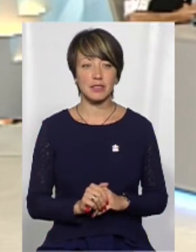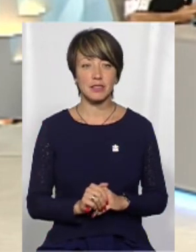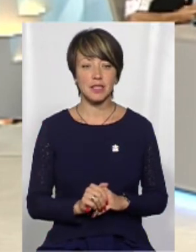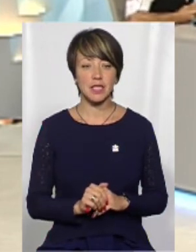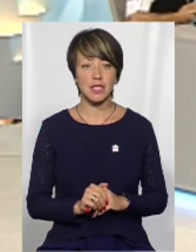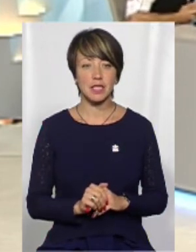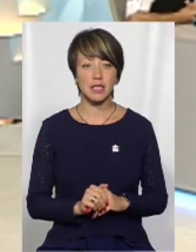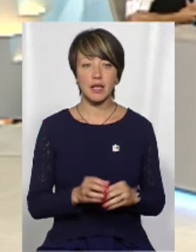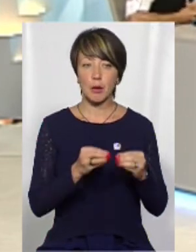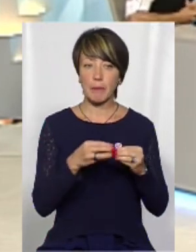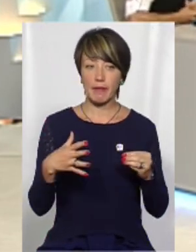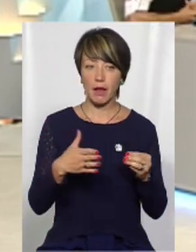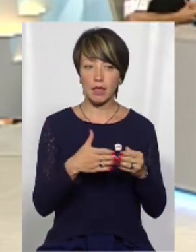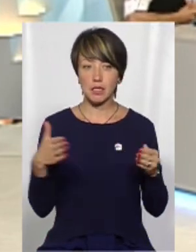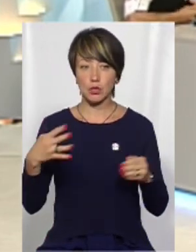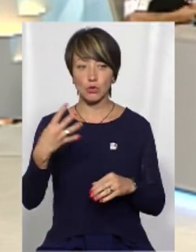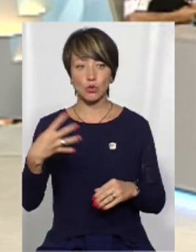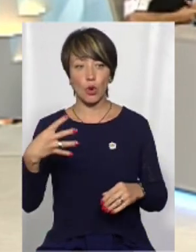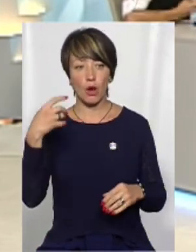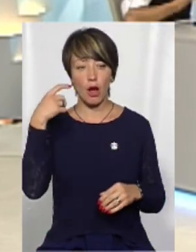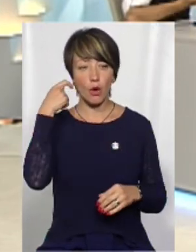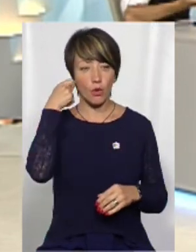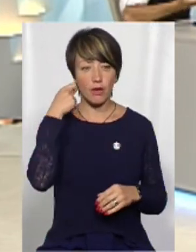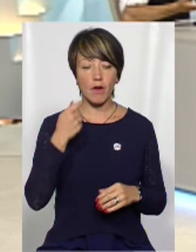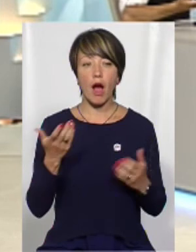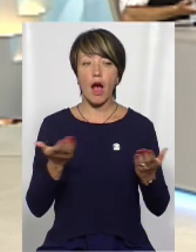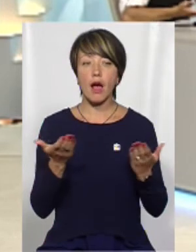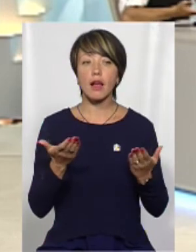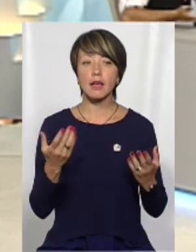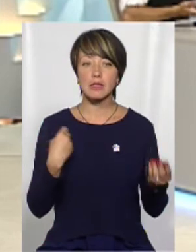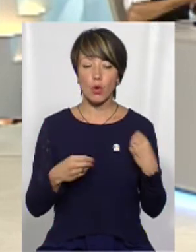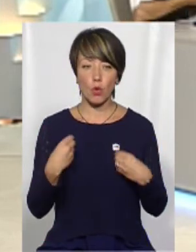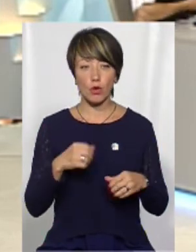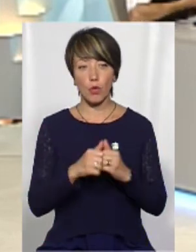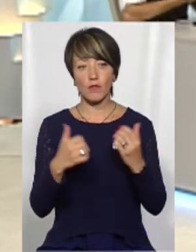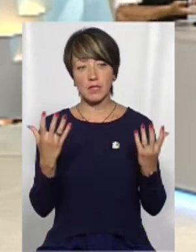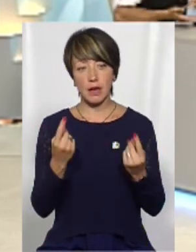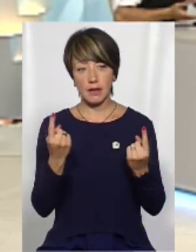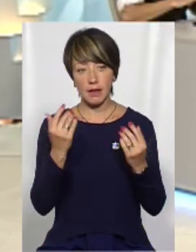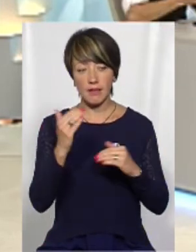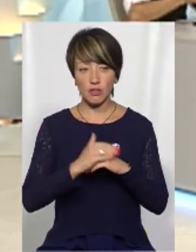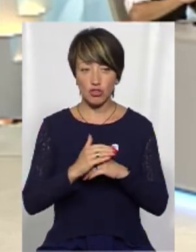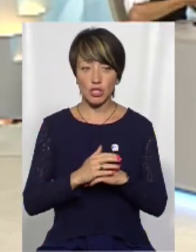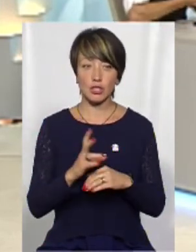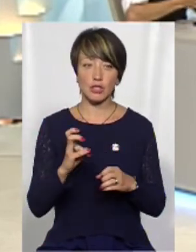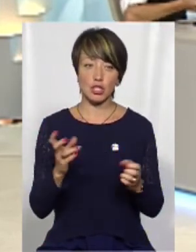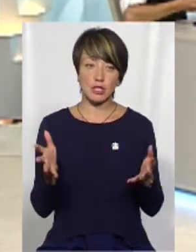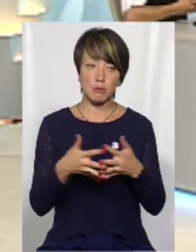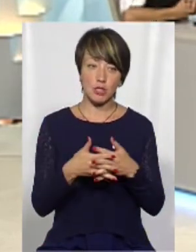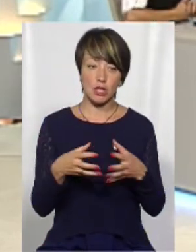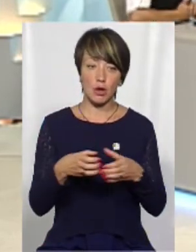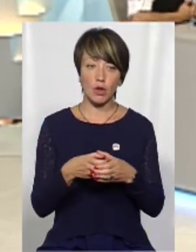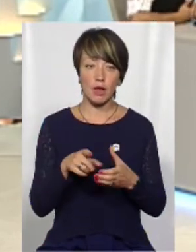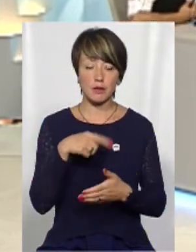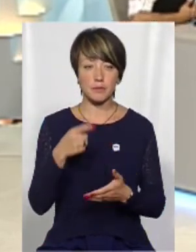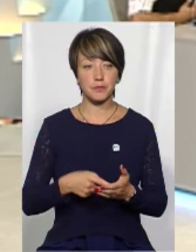Ага, від 15 до 40 років. А який це буде одяг? Повсякденний, вечірній, чи це буде якась змішана колекція?